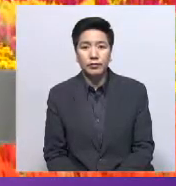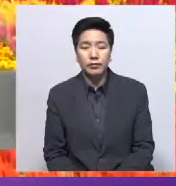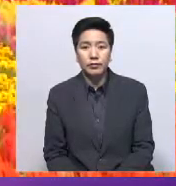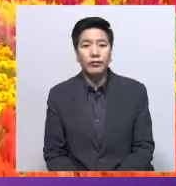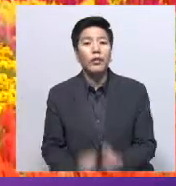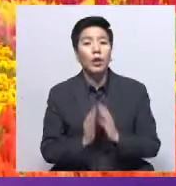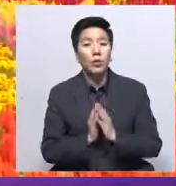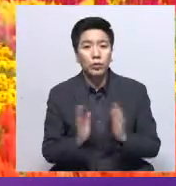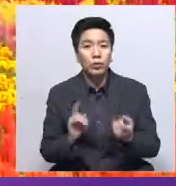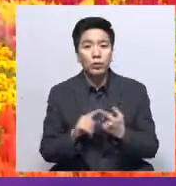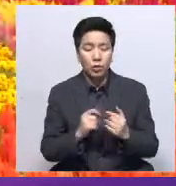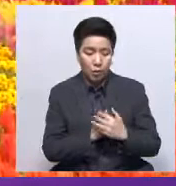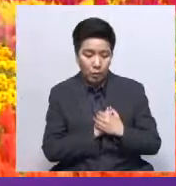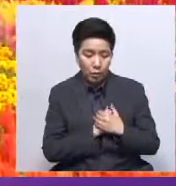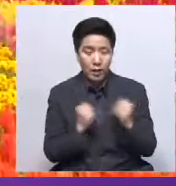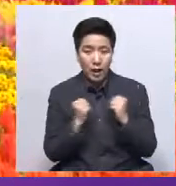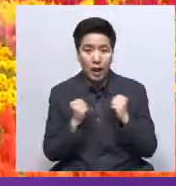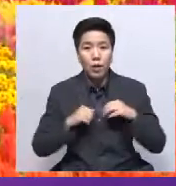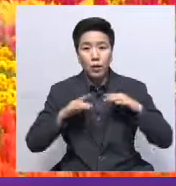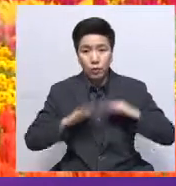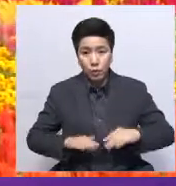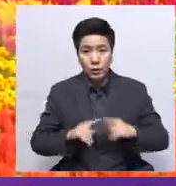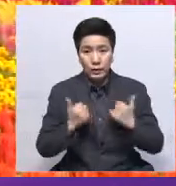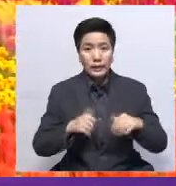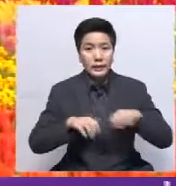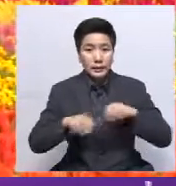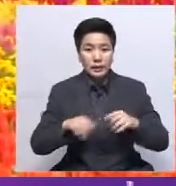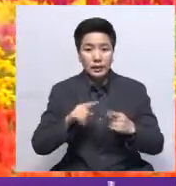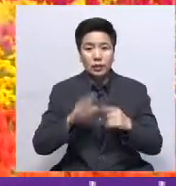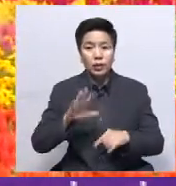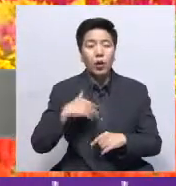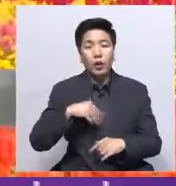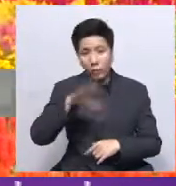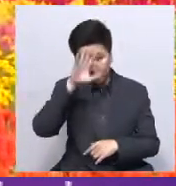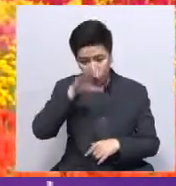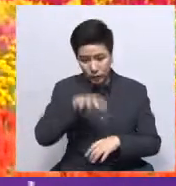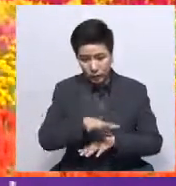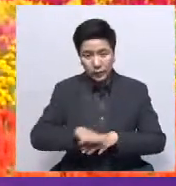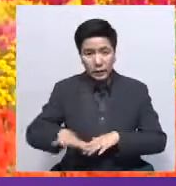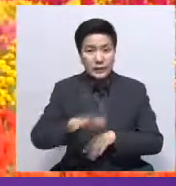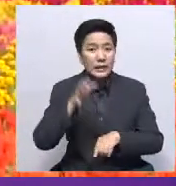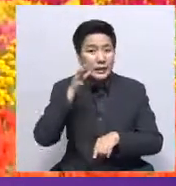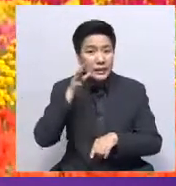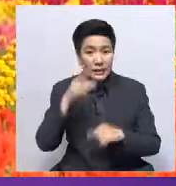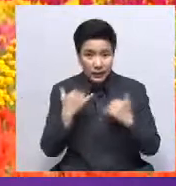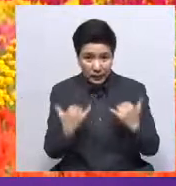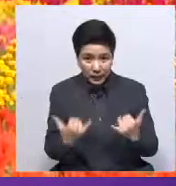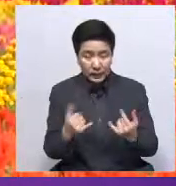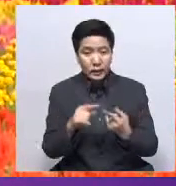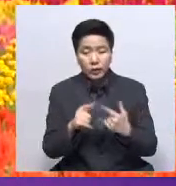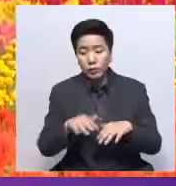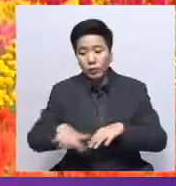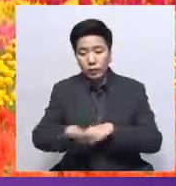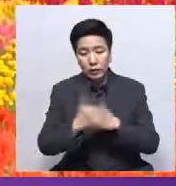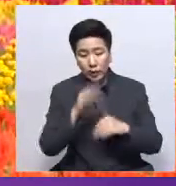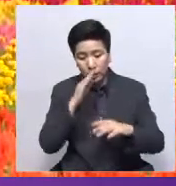ขอบคุณครับงานอุ่นไอรักคลายความหนาวที่จัดขึ้นที่บริเวณพระลานพระราชวังดุสิตและสนามเสือป่าแห่งนี้นะครับโดยบรรยากาศภายในง